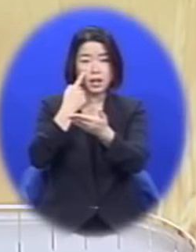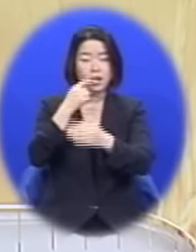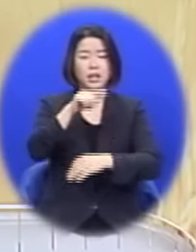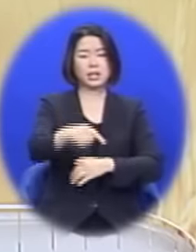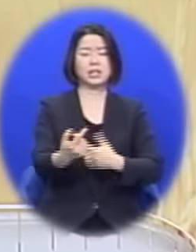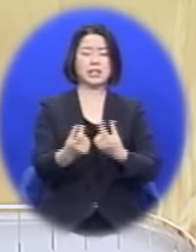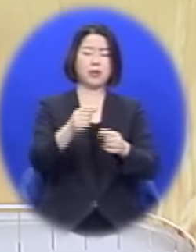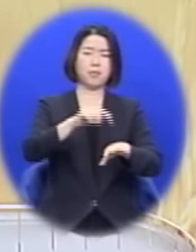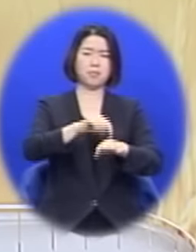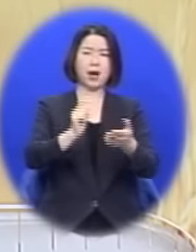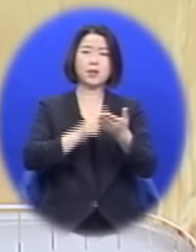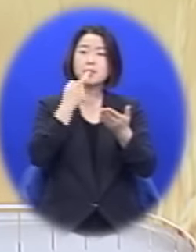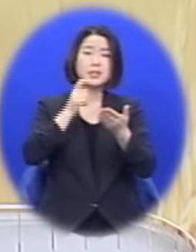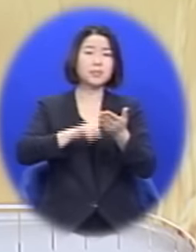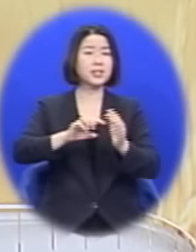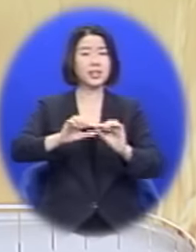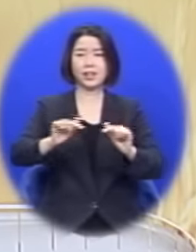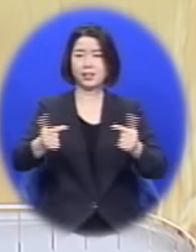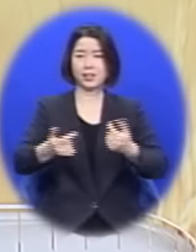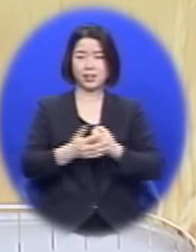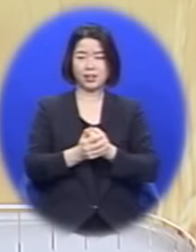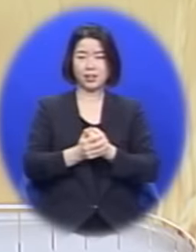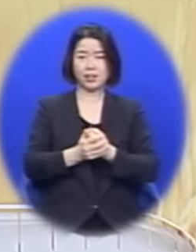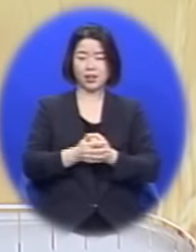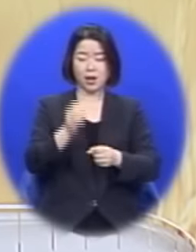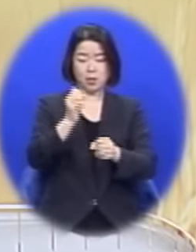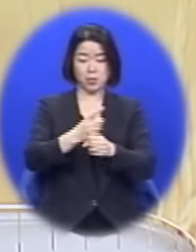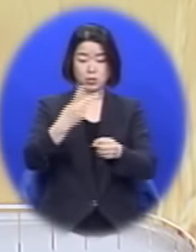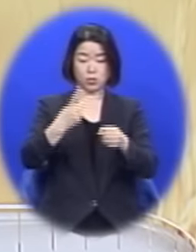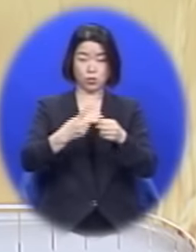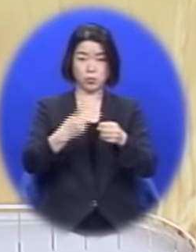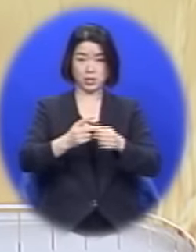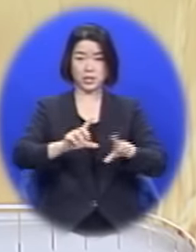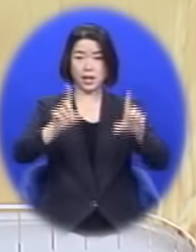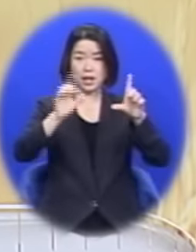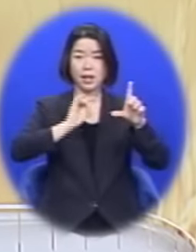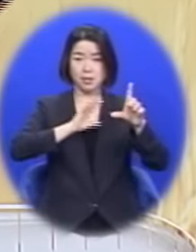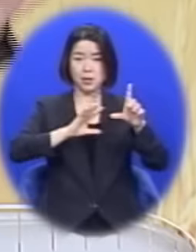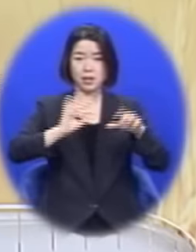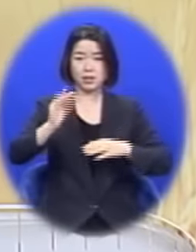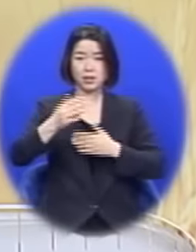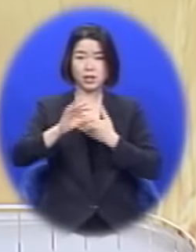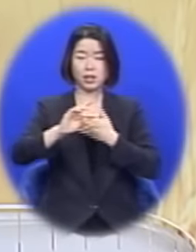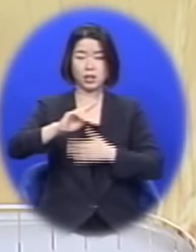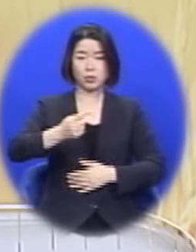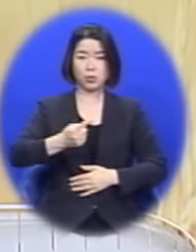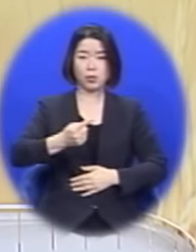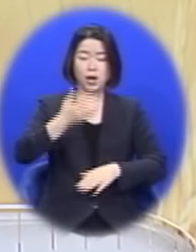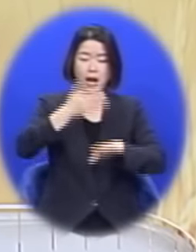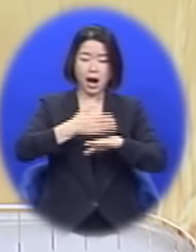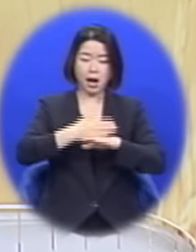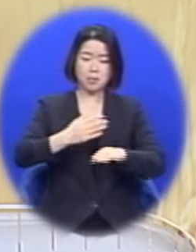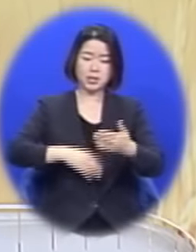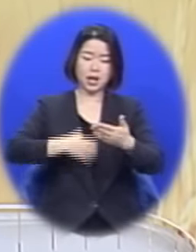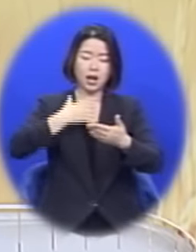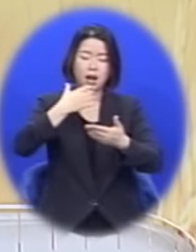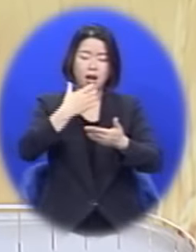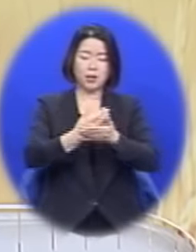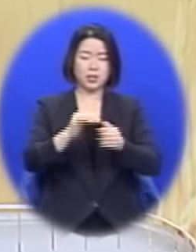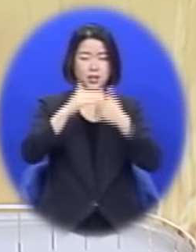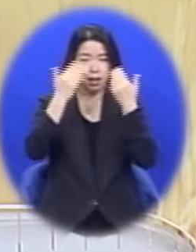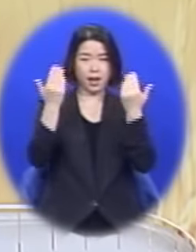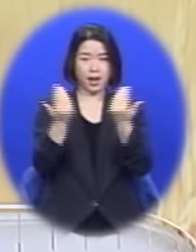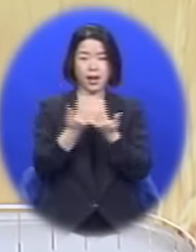이런 마음 쉽지 않아요. 벌써 두 번째 해만 돼도요 감사 감격 다 없어져요.